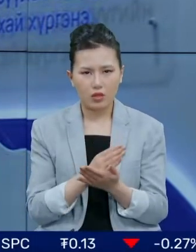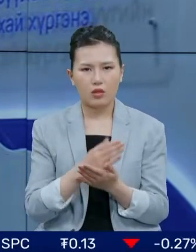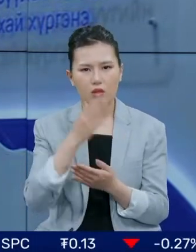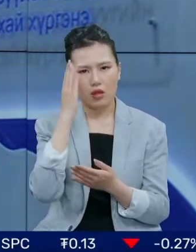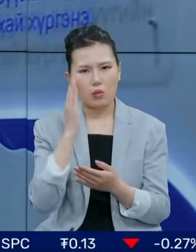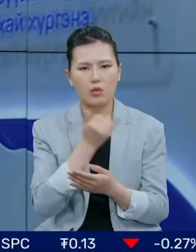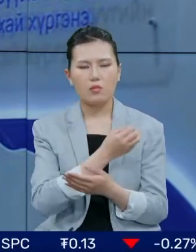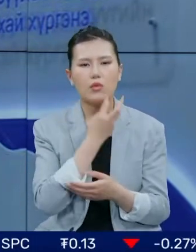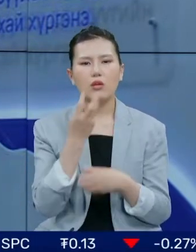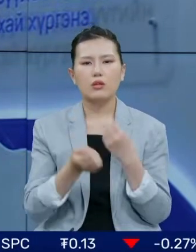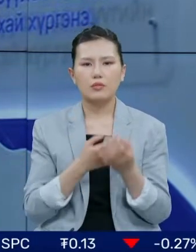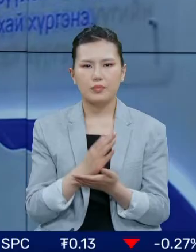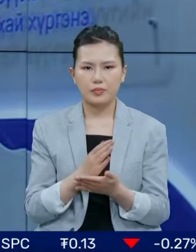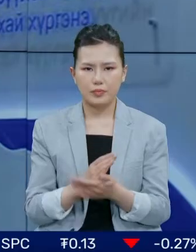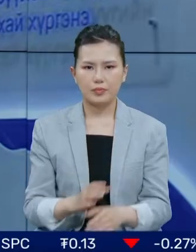онцоллоо.